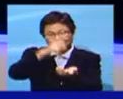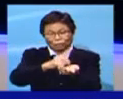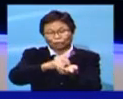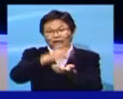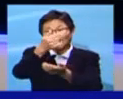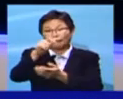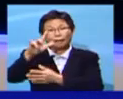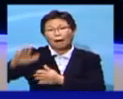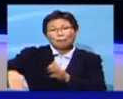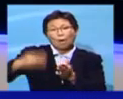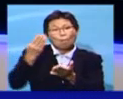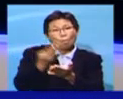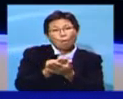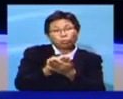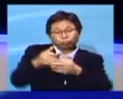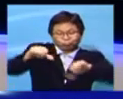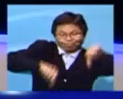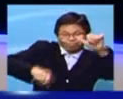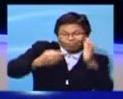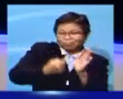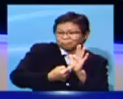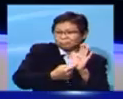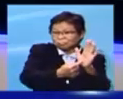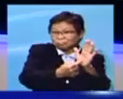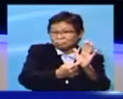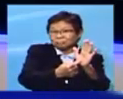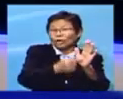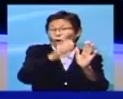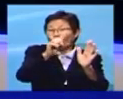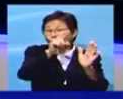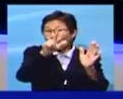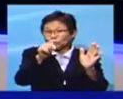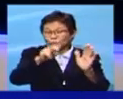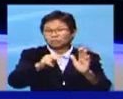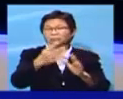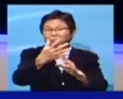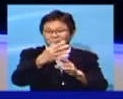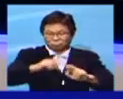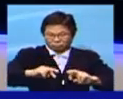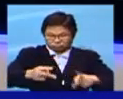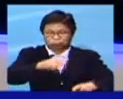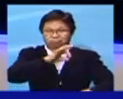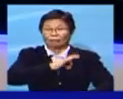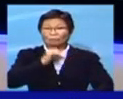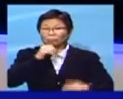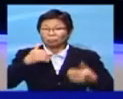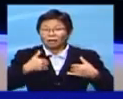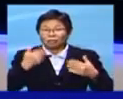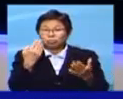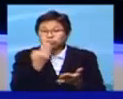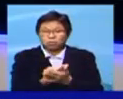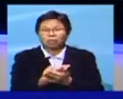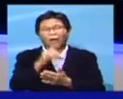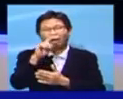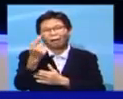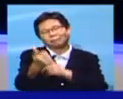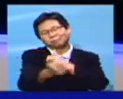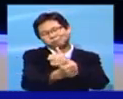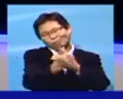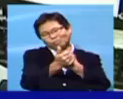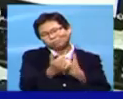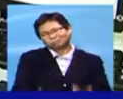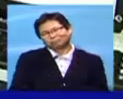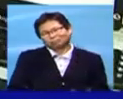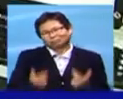tiada bukti saintifik menunjukkan rawatan terapi Ozon membawa manfaat kepada pengguna malah Ia hanya membahayakan